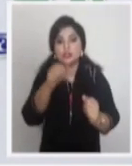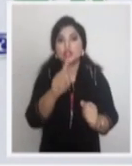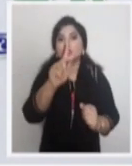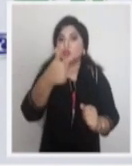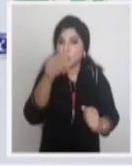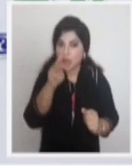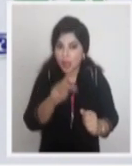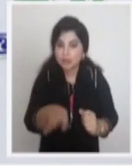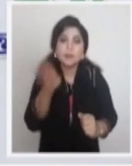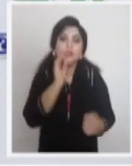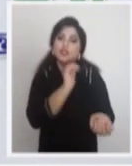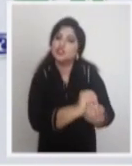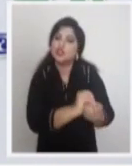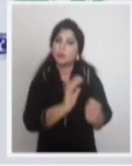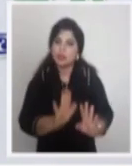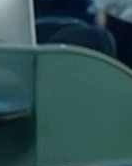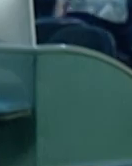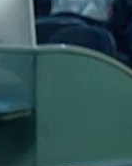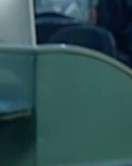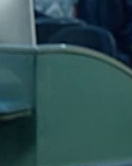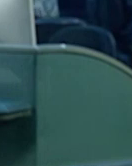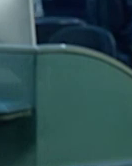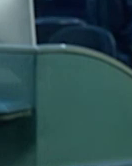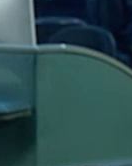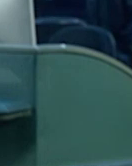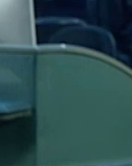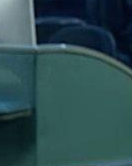হয়েছে 39,143টি।